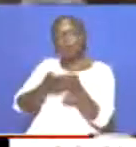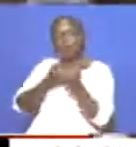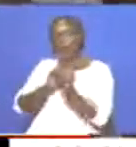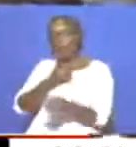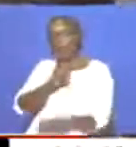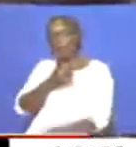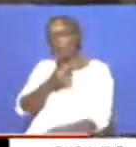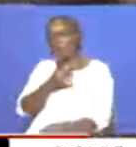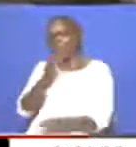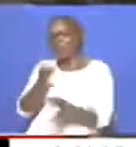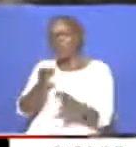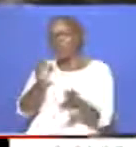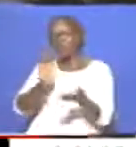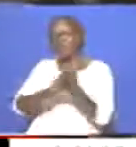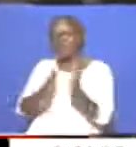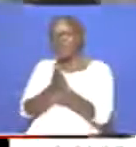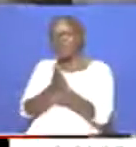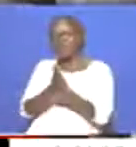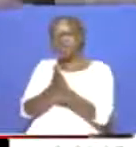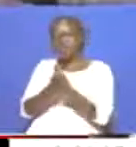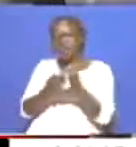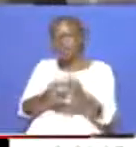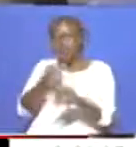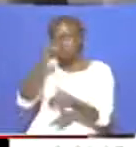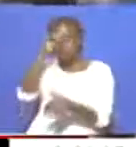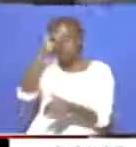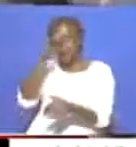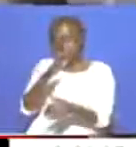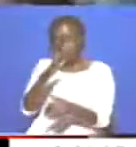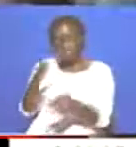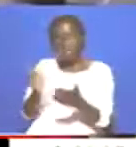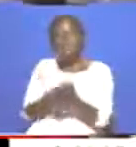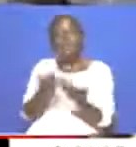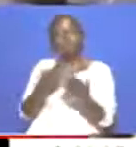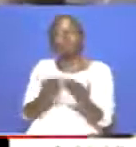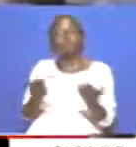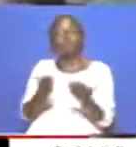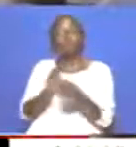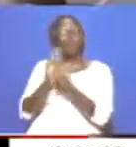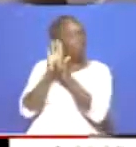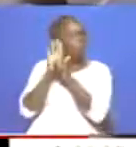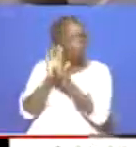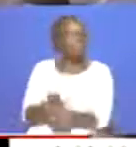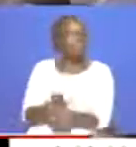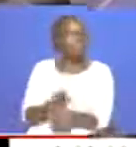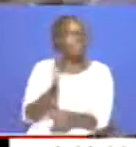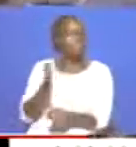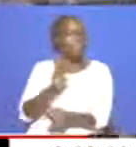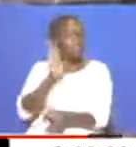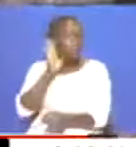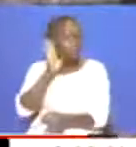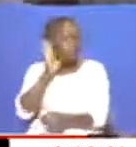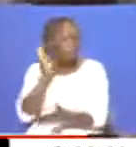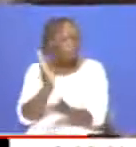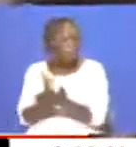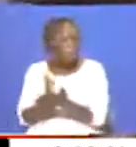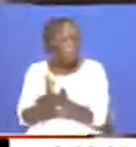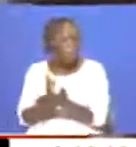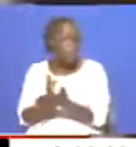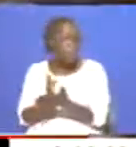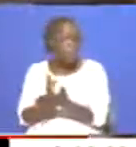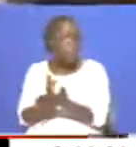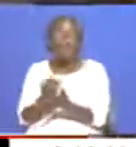kwamba wakikua watapata hii ugavana, kuna wengine watadhulumiwa. Si mumesikia hiyo maneno?